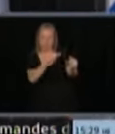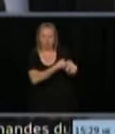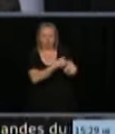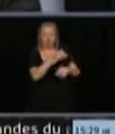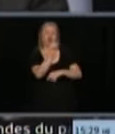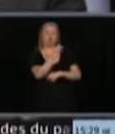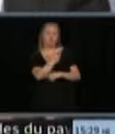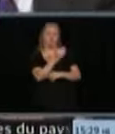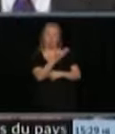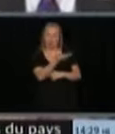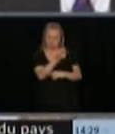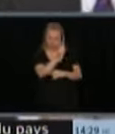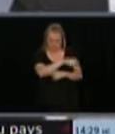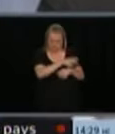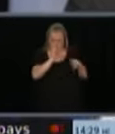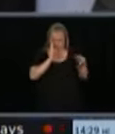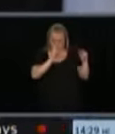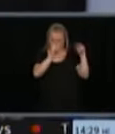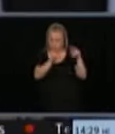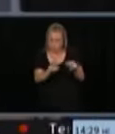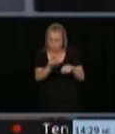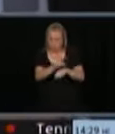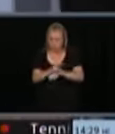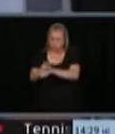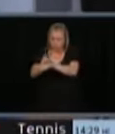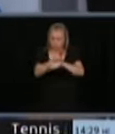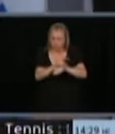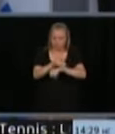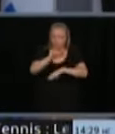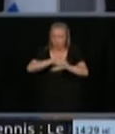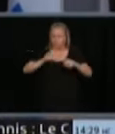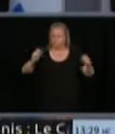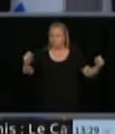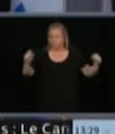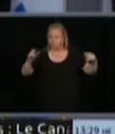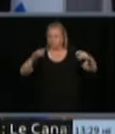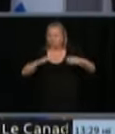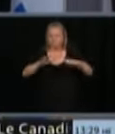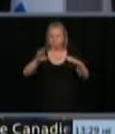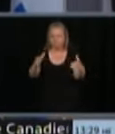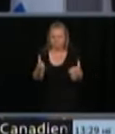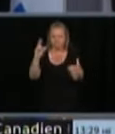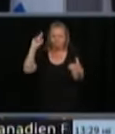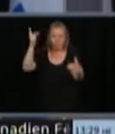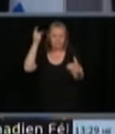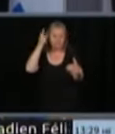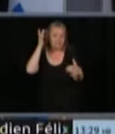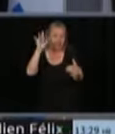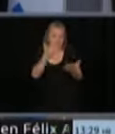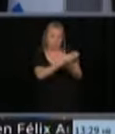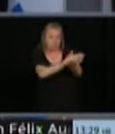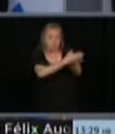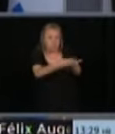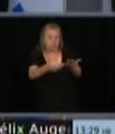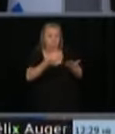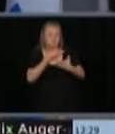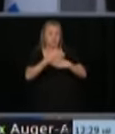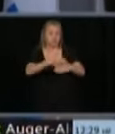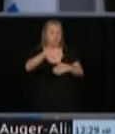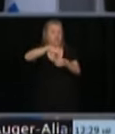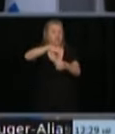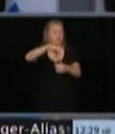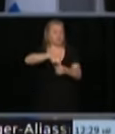politiques pendant, évidemment, la campagne électorale? Pour les mesures, respecter les mesures sanitaires, on